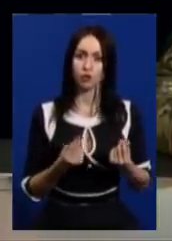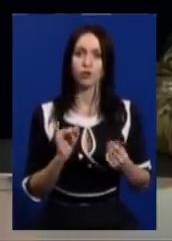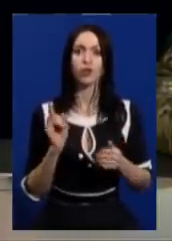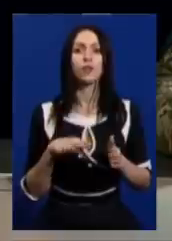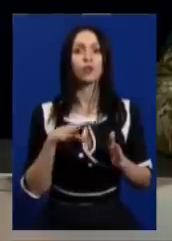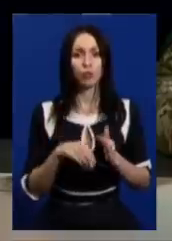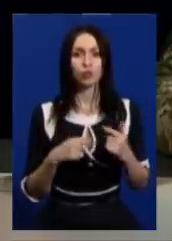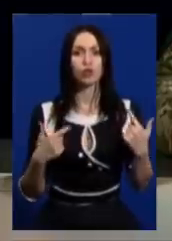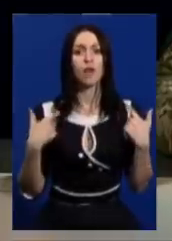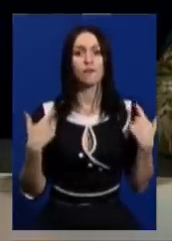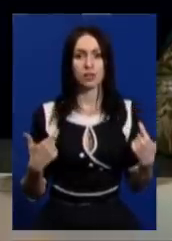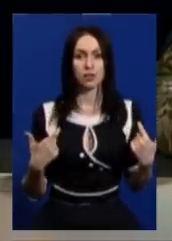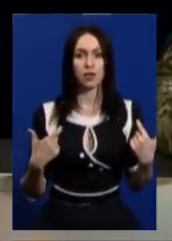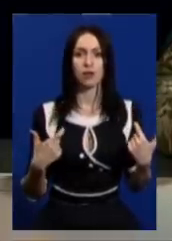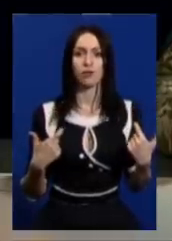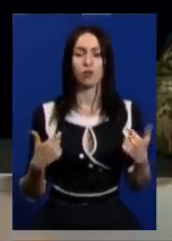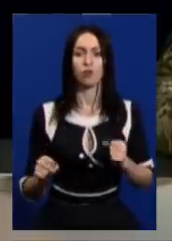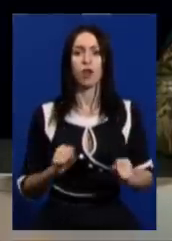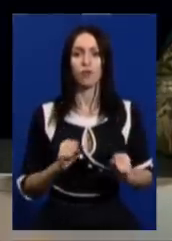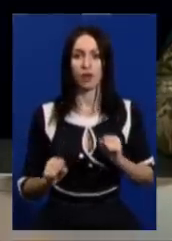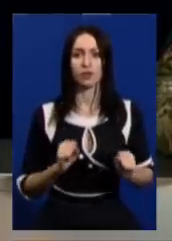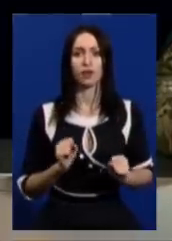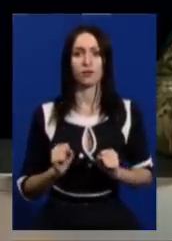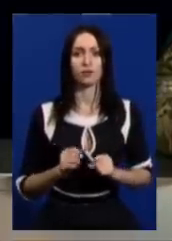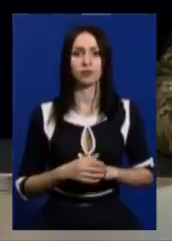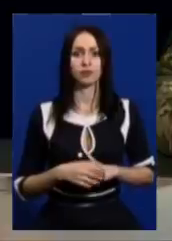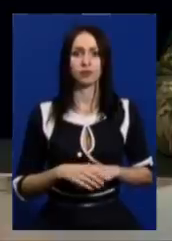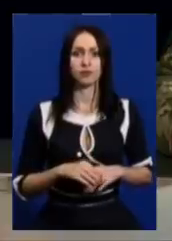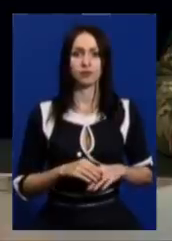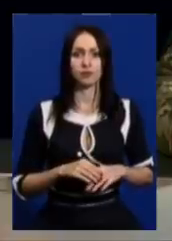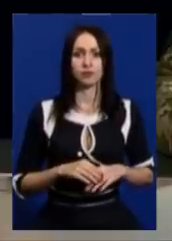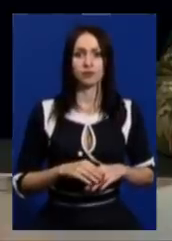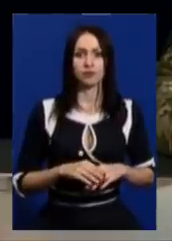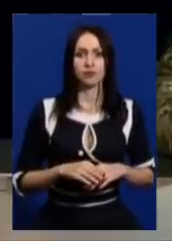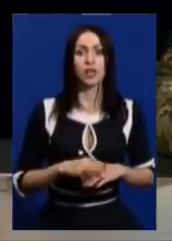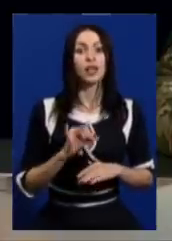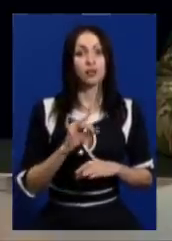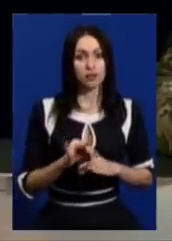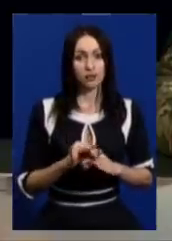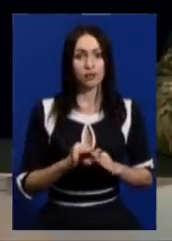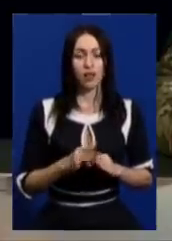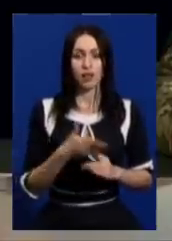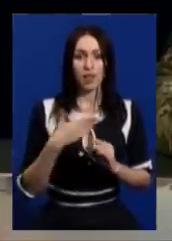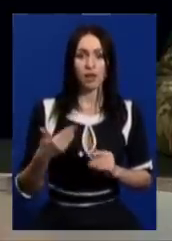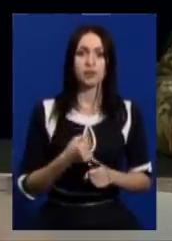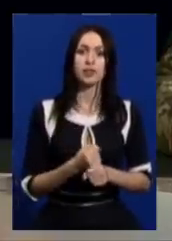числе офицеров управления. И нас